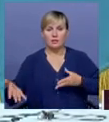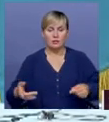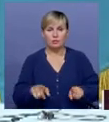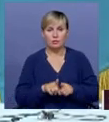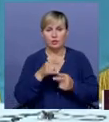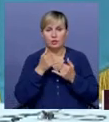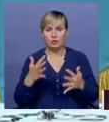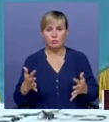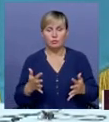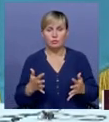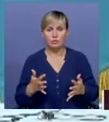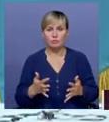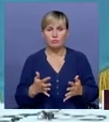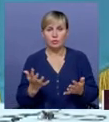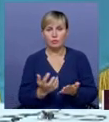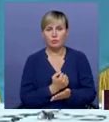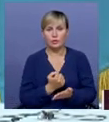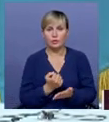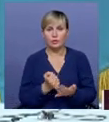раздавать, порождая тем самым